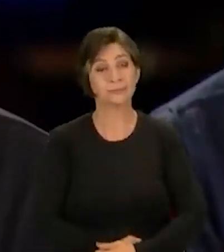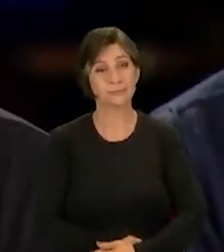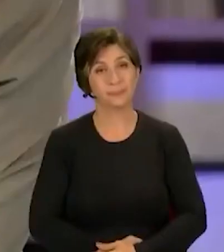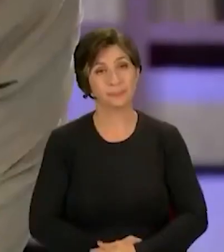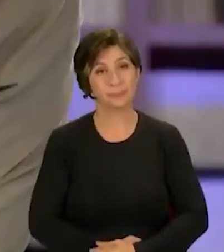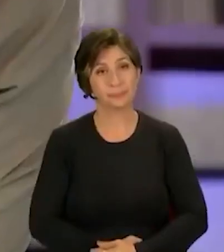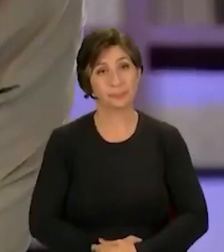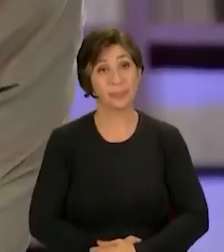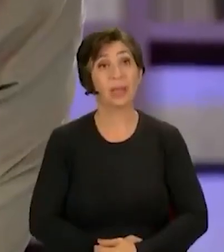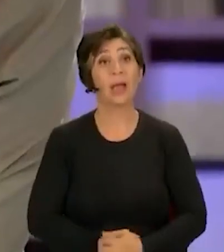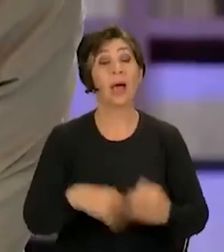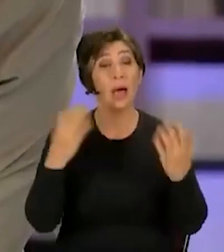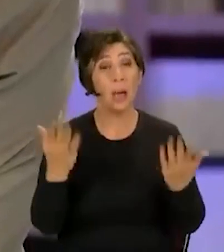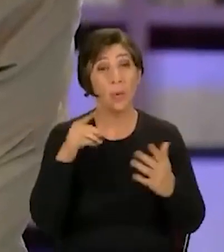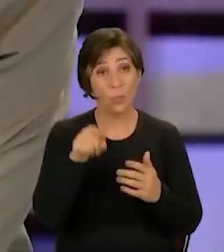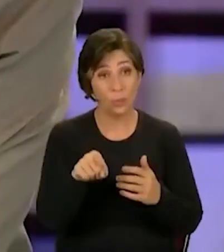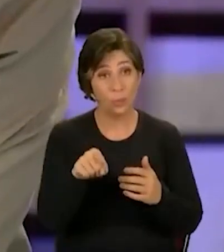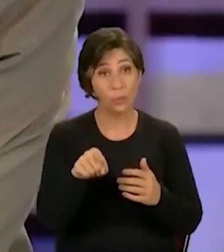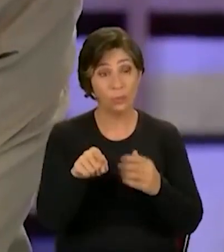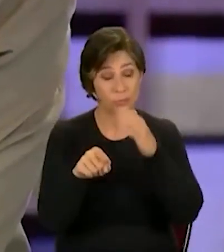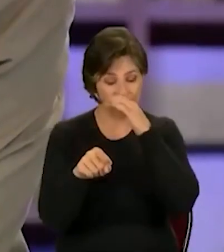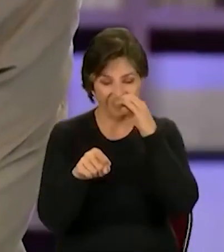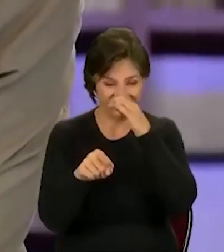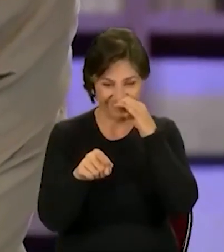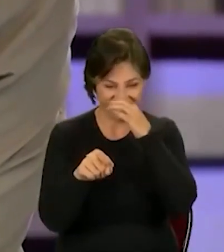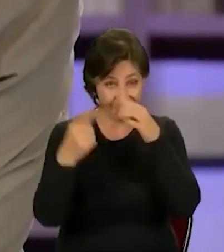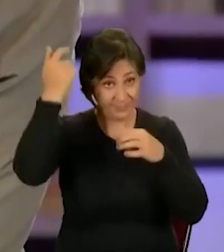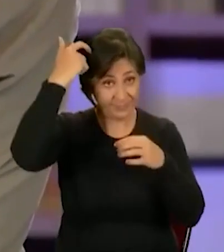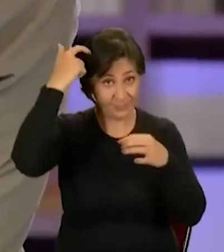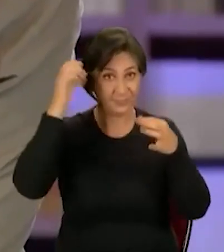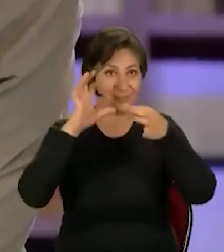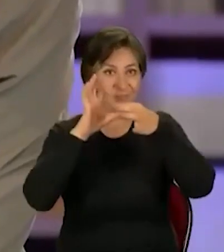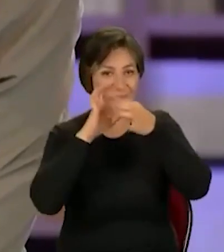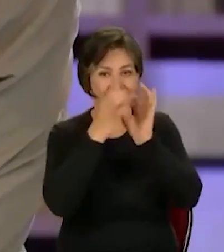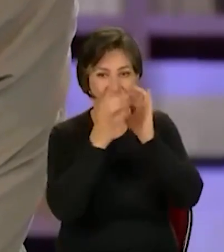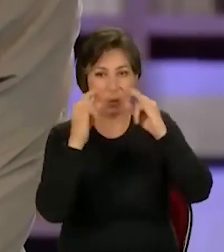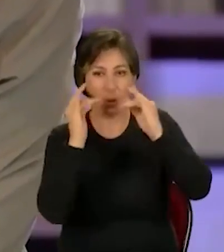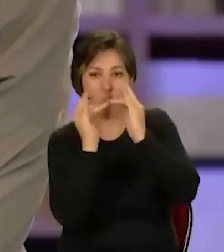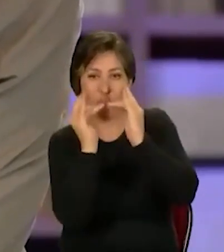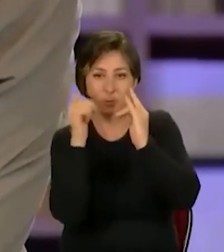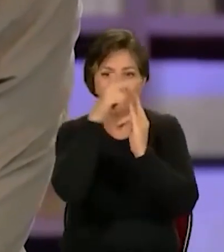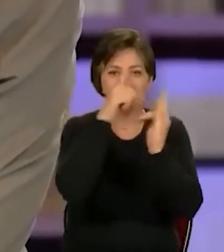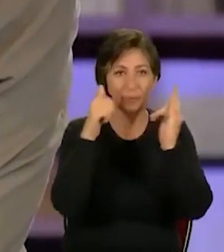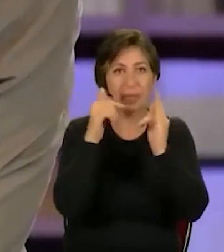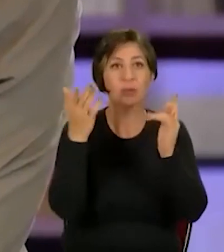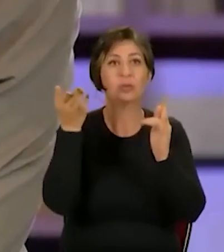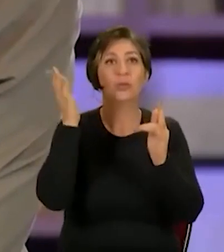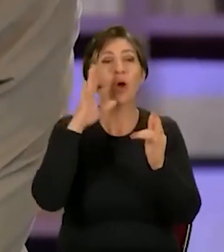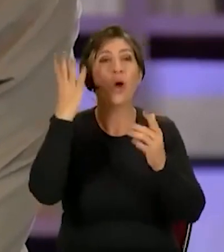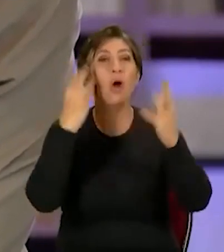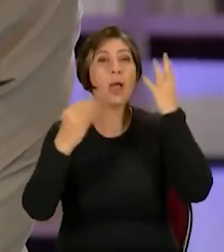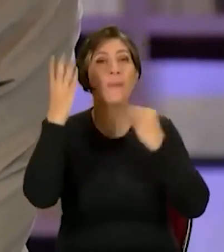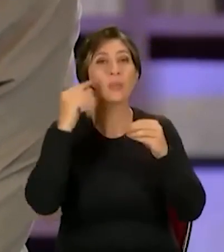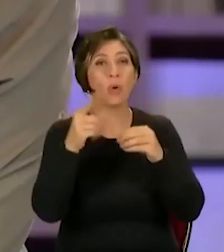Evet, evet. Ama bu, bu yani bizim nöronlar arasında köprüler kurmamız ve gidip gelmemiz ve sonra artık